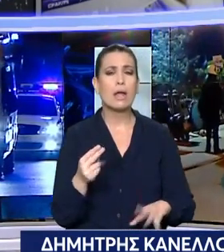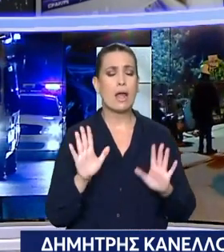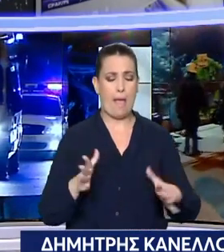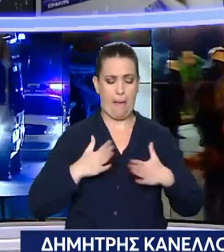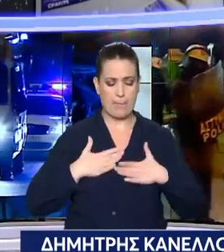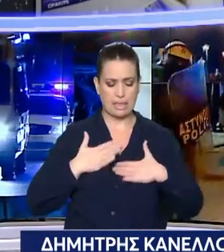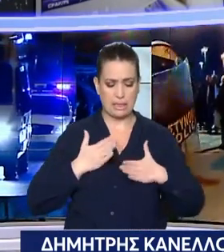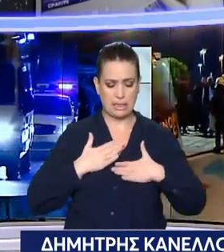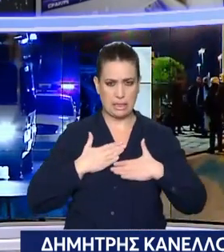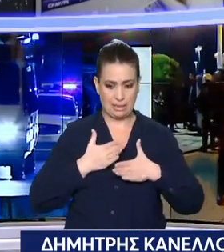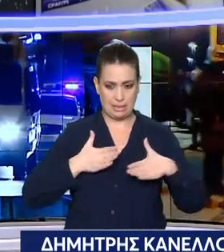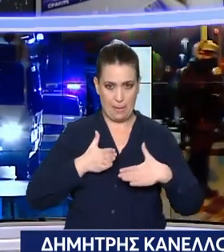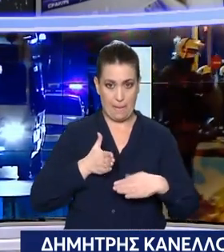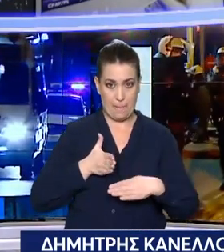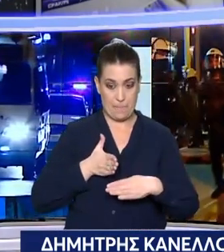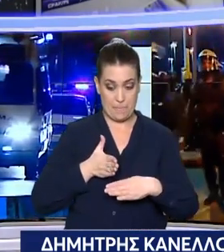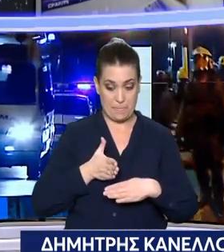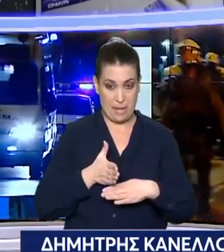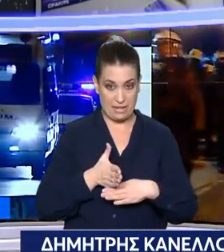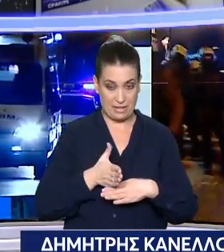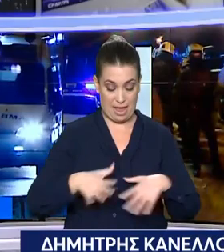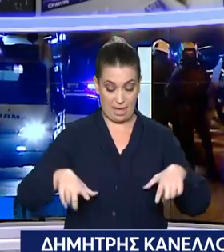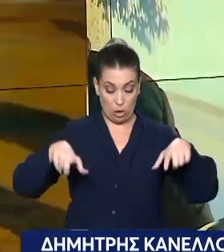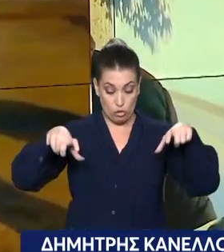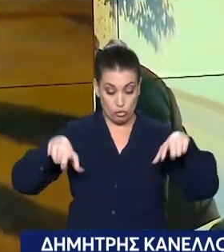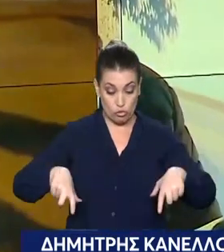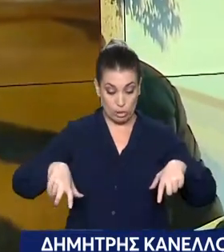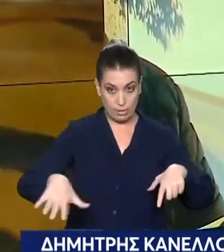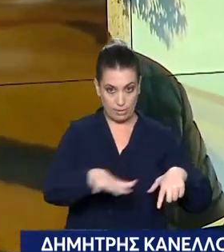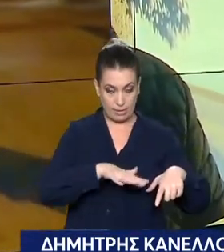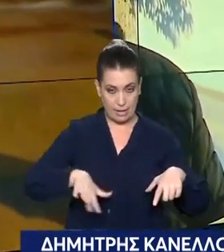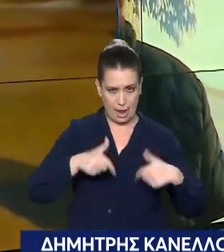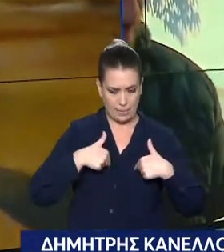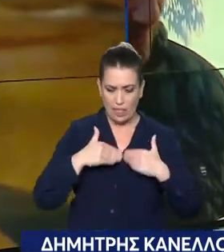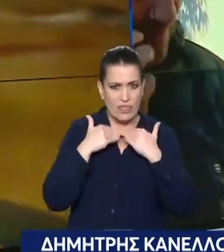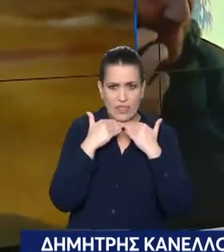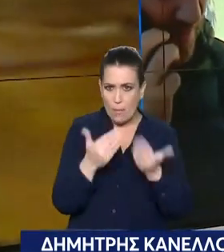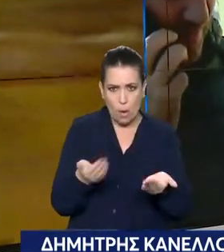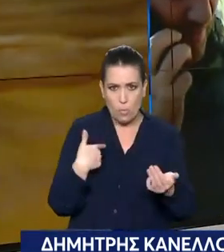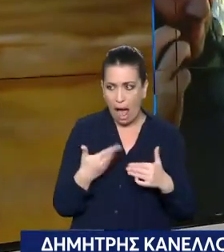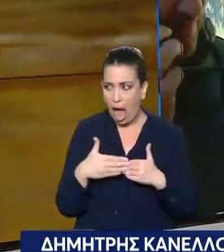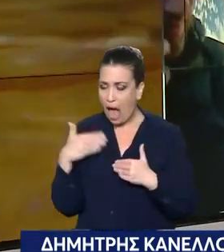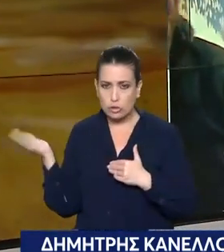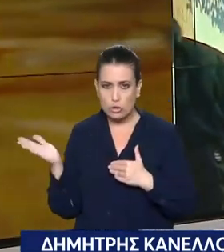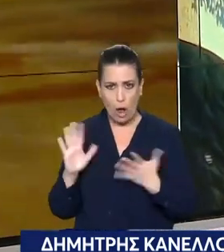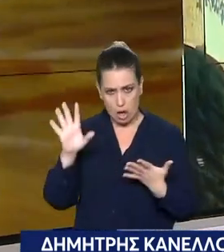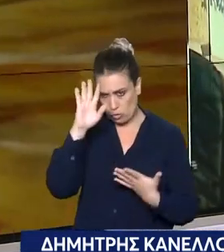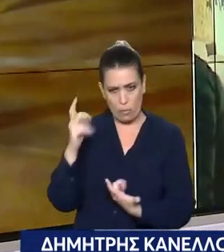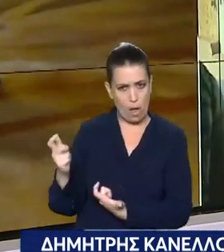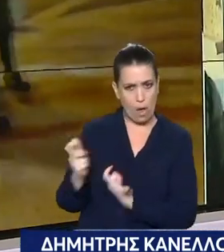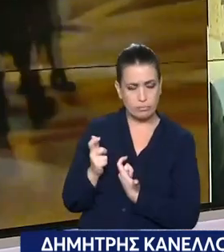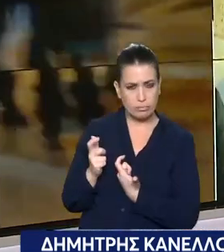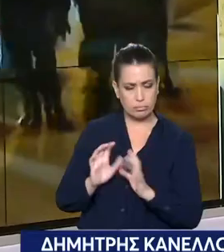ευρισκόμασταν εντός του κλειστού γυμναστηρίου του Ρέντι και στον περιβάλλοντο χώρο αυτού, δεν μπορούσαμε πουδενή να απομακρυνθούμε από αυτό, αλλά ούτε και